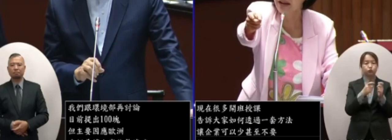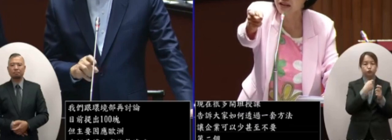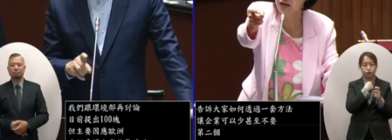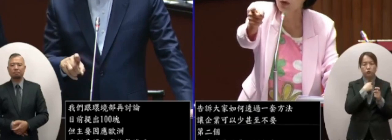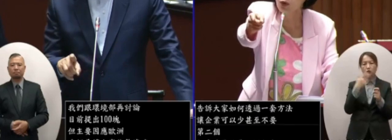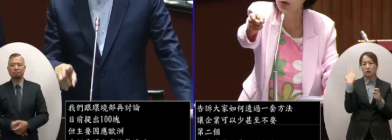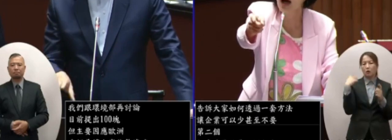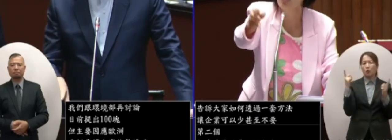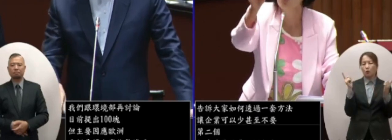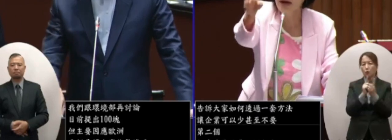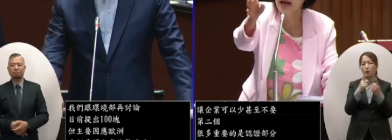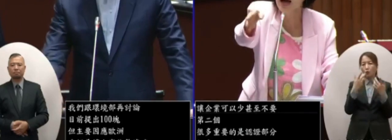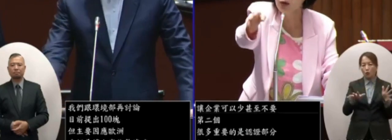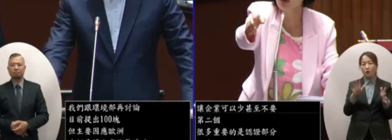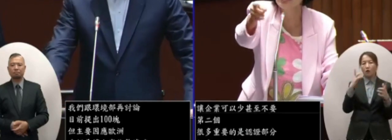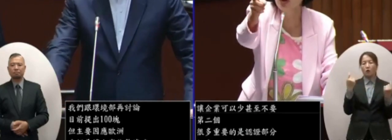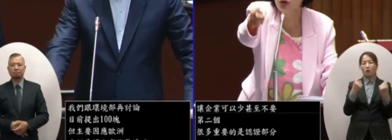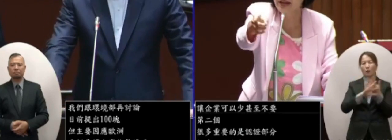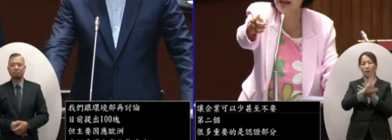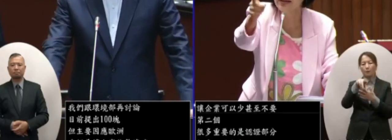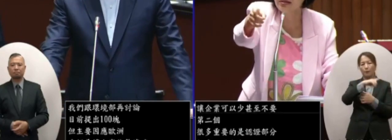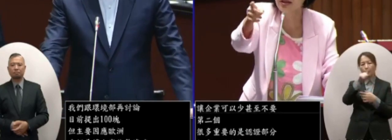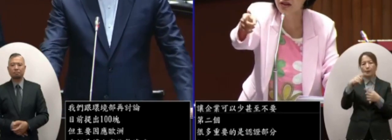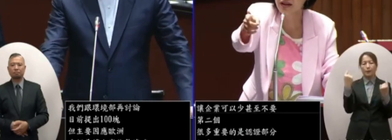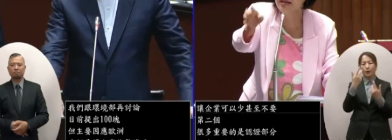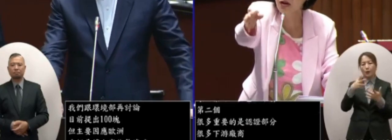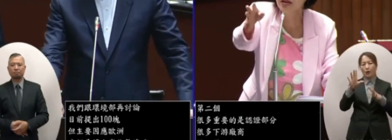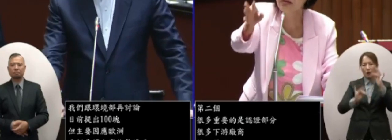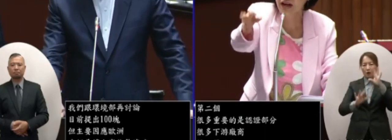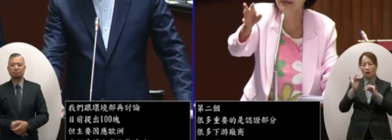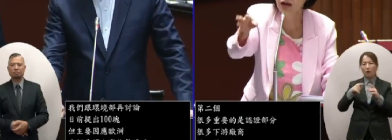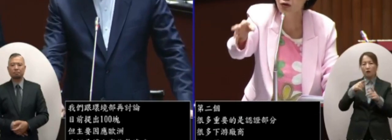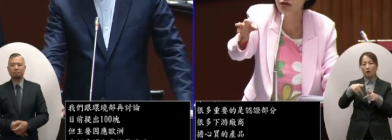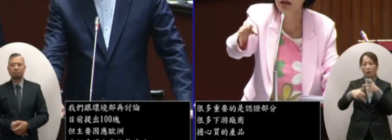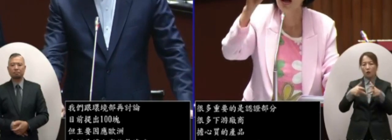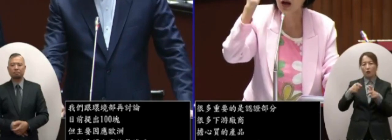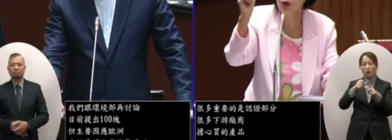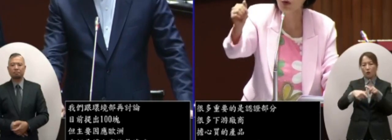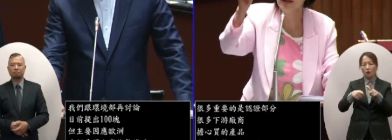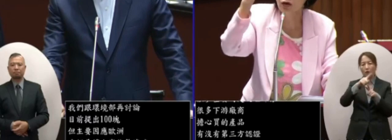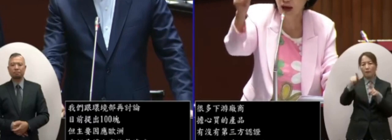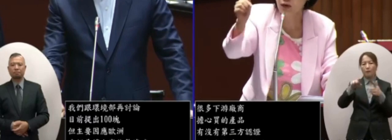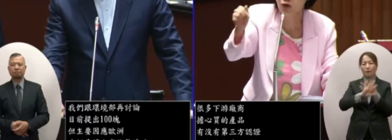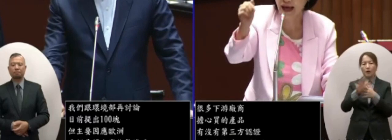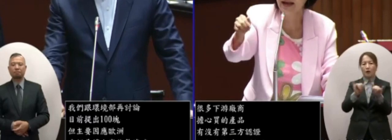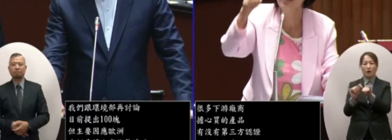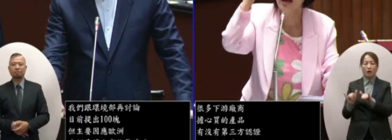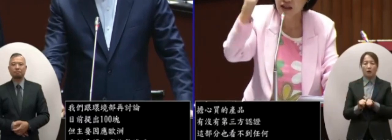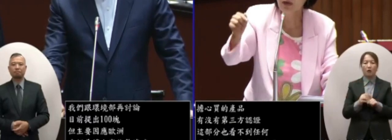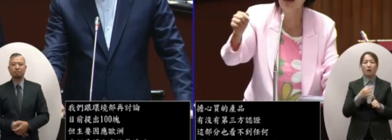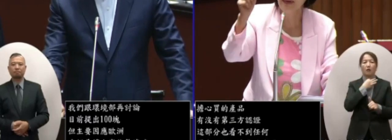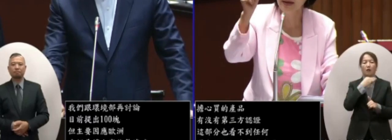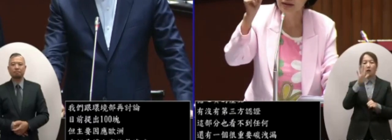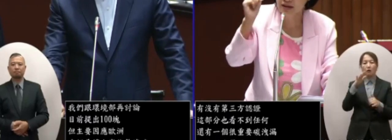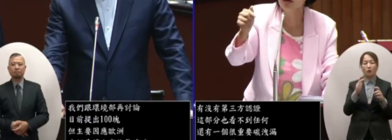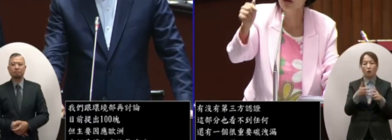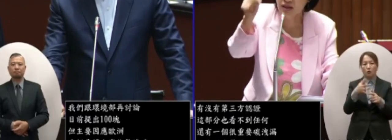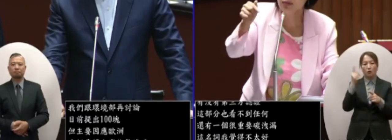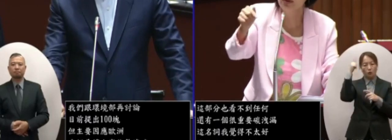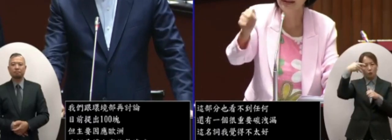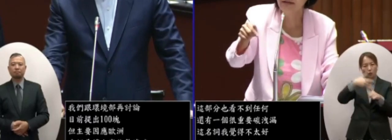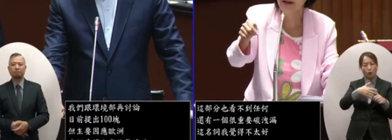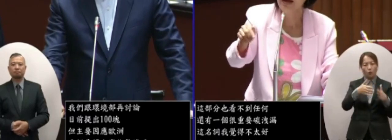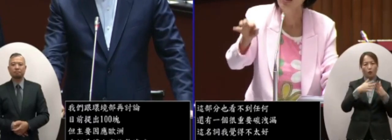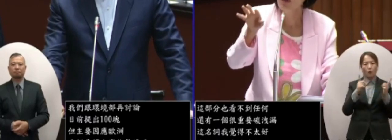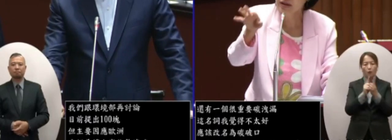估到会让很多甚至水泥业等等之类的造成非常大的冲击，很多国内的传统产业因为要被征收这么多的碳费